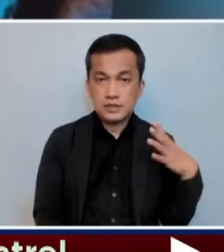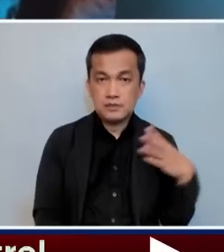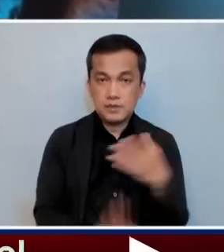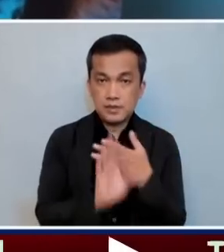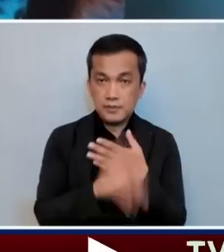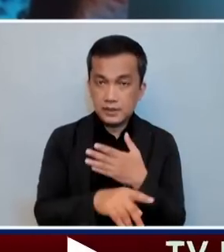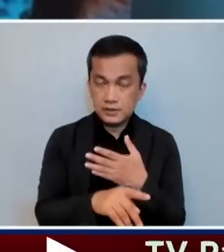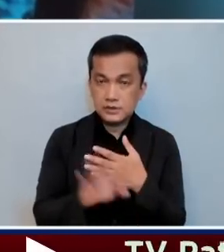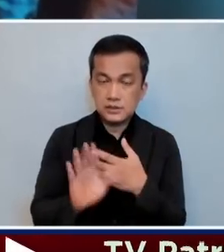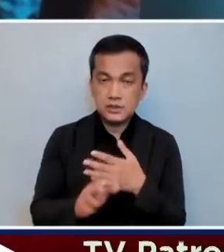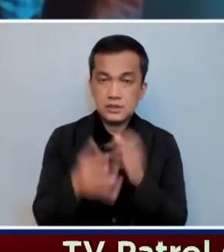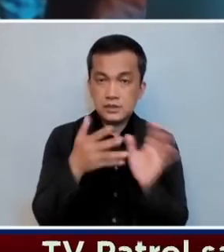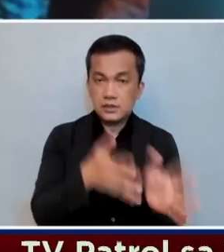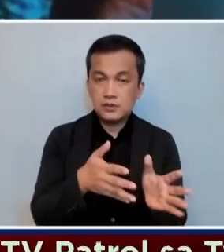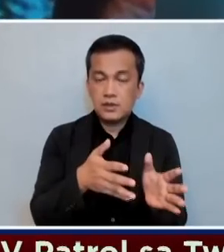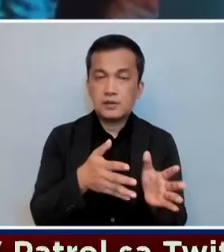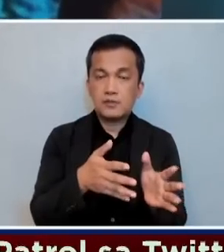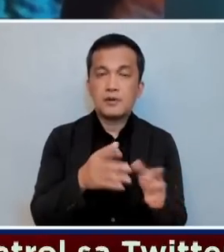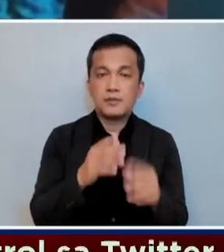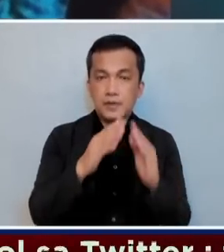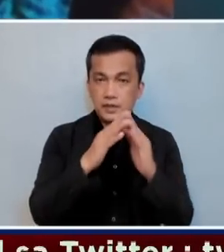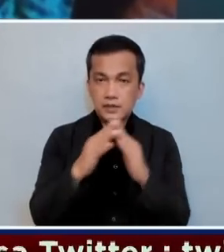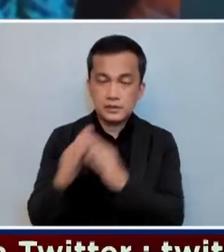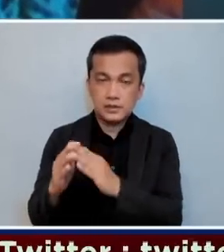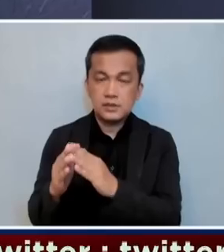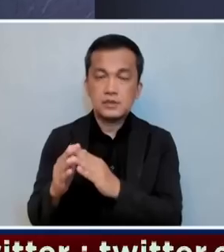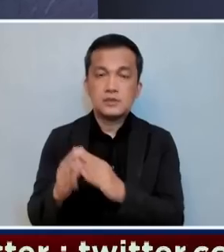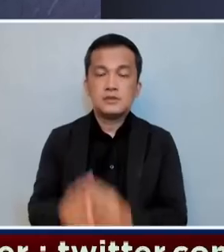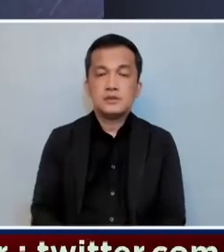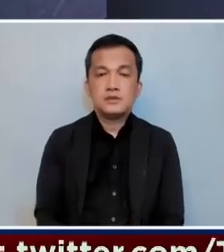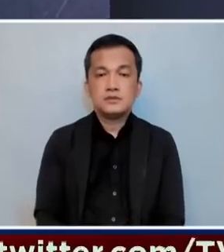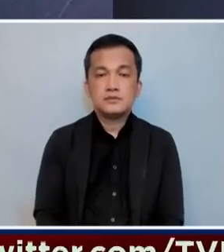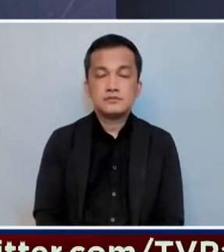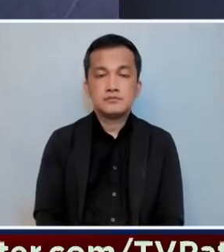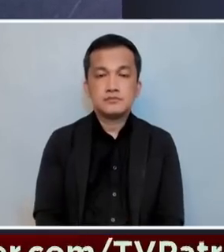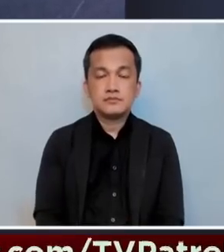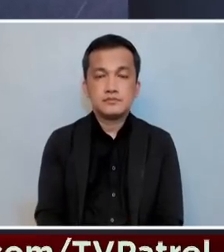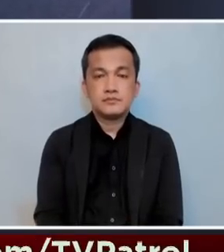mga naiwang ari-arian at tahanan.